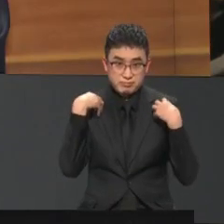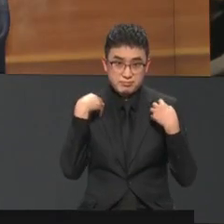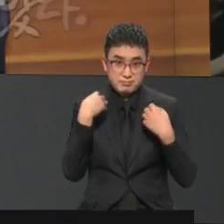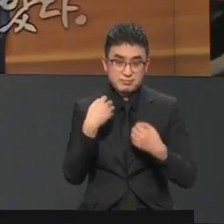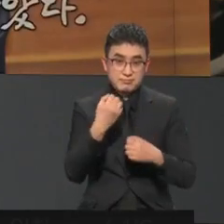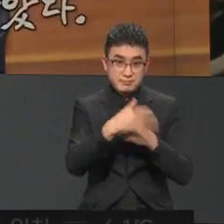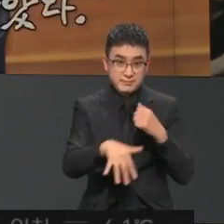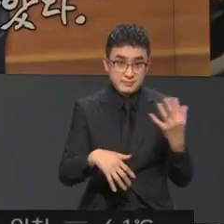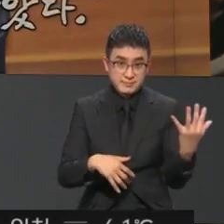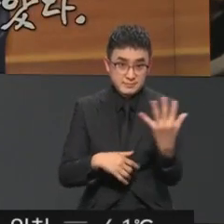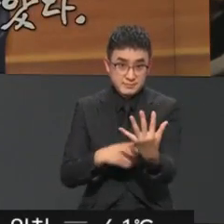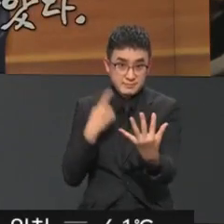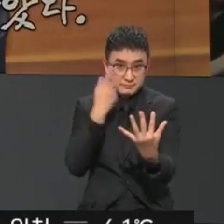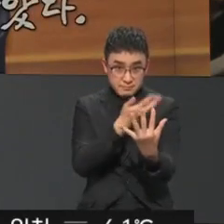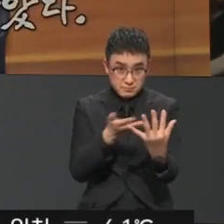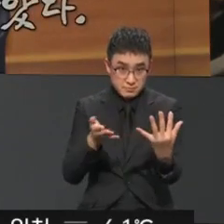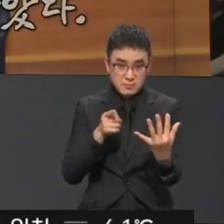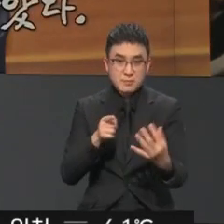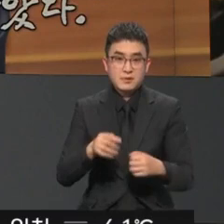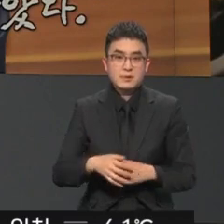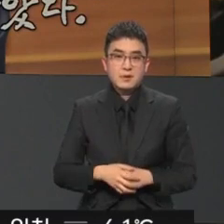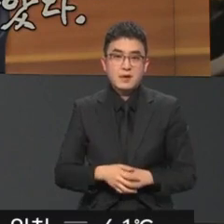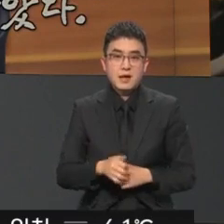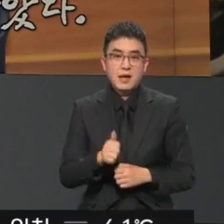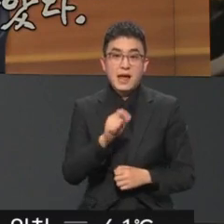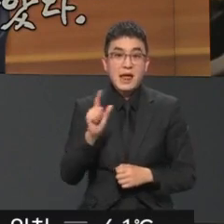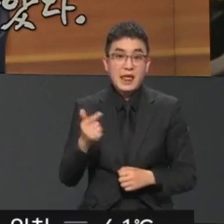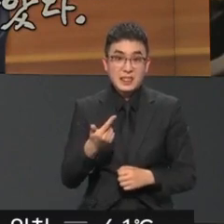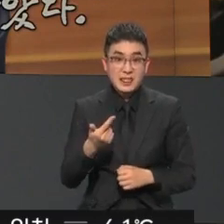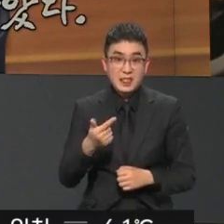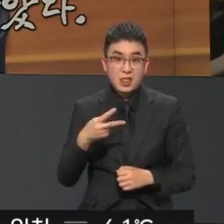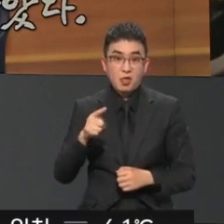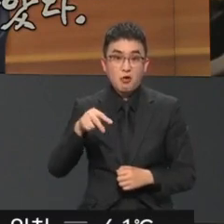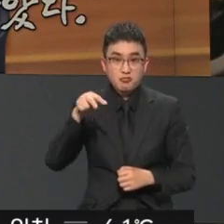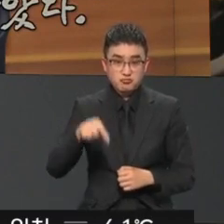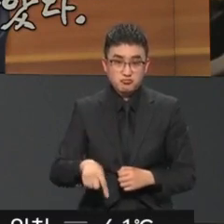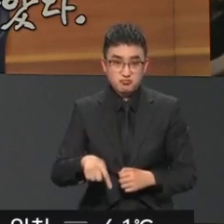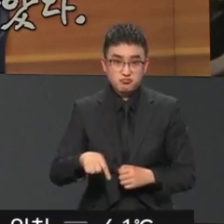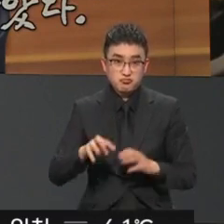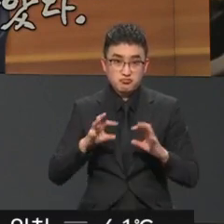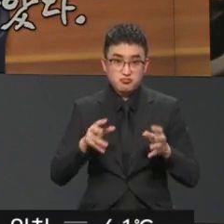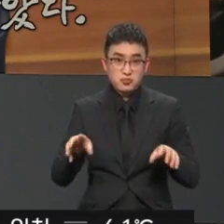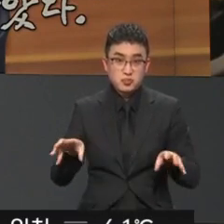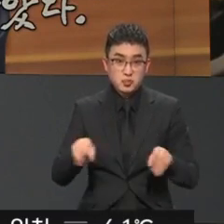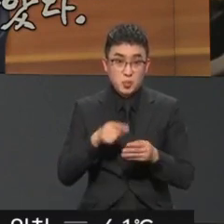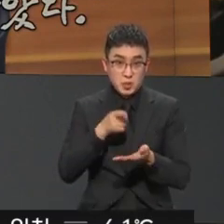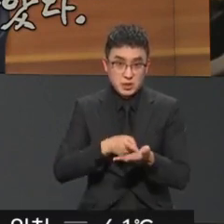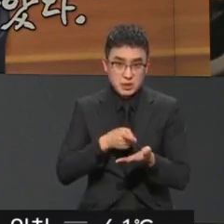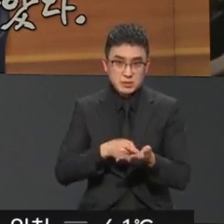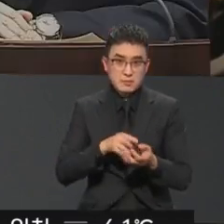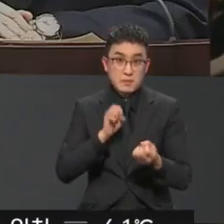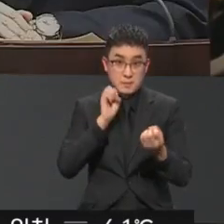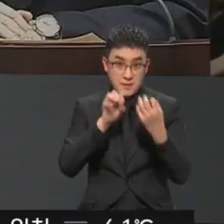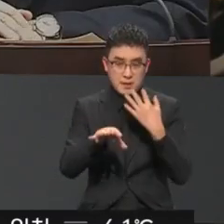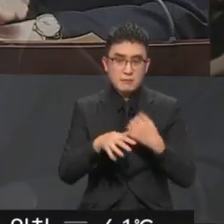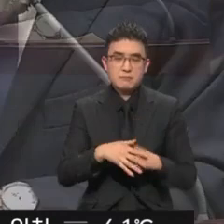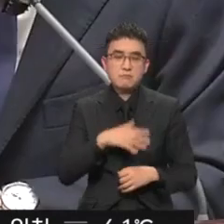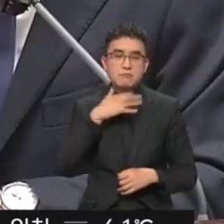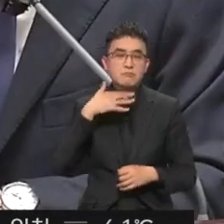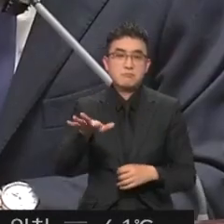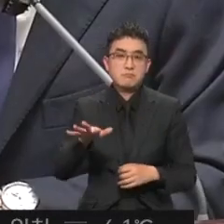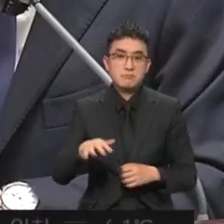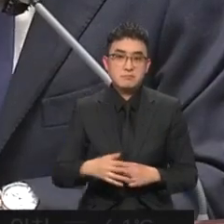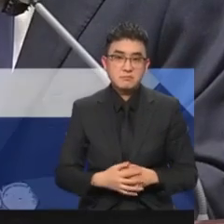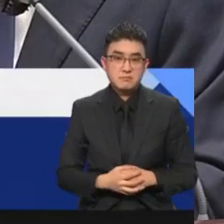일은 전혀 없었다고 보고받았다 이렇게 답변을 했습니다. 수사를 통해서 살펴야 한다고도 말했습니다.